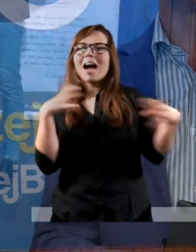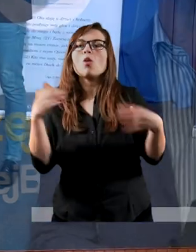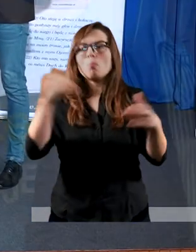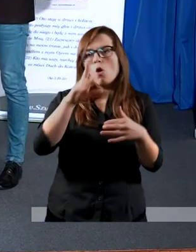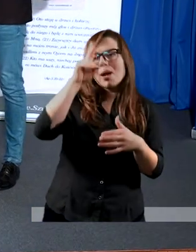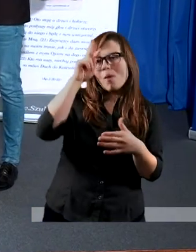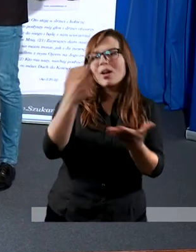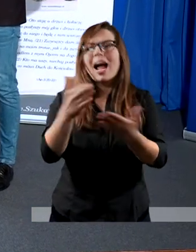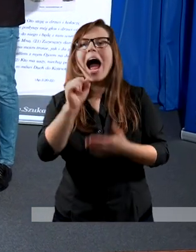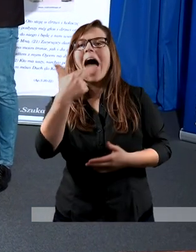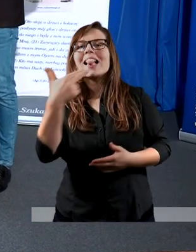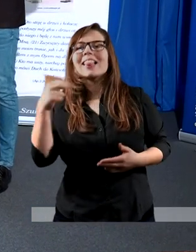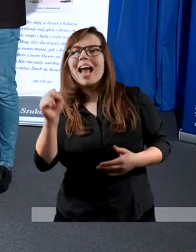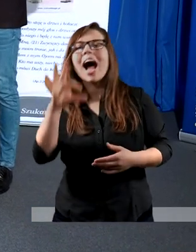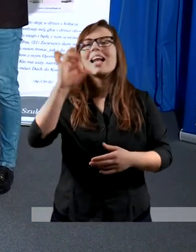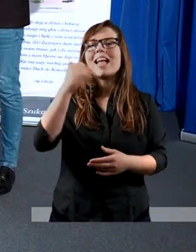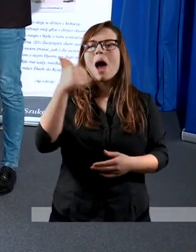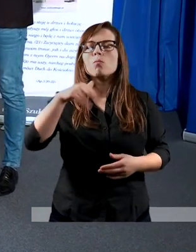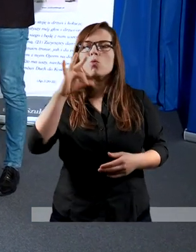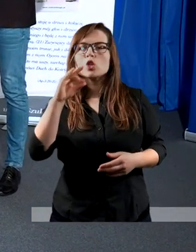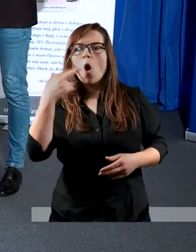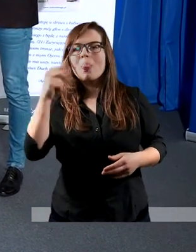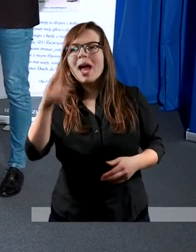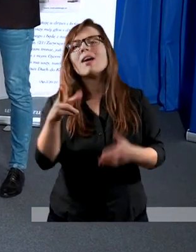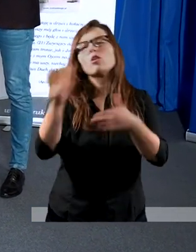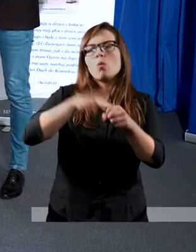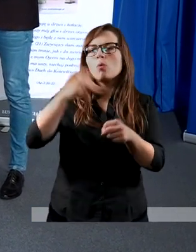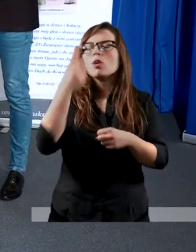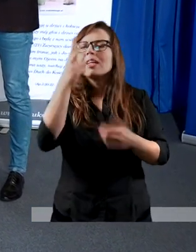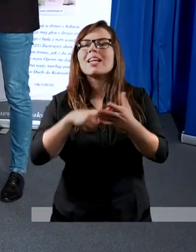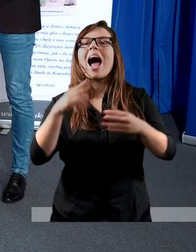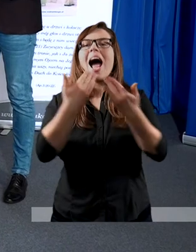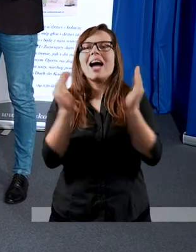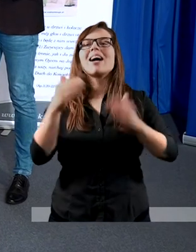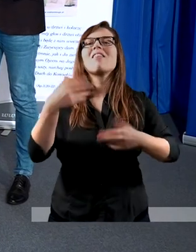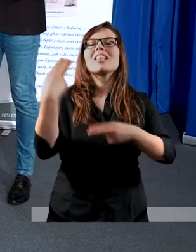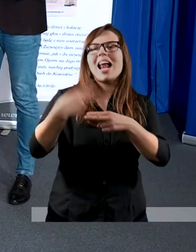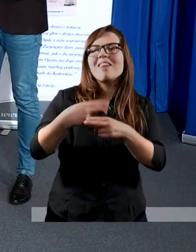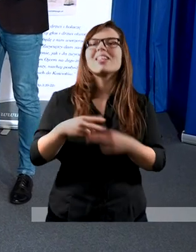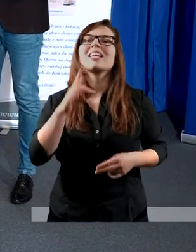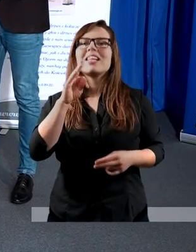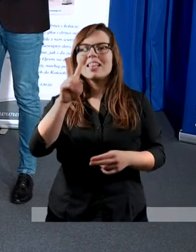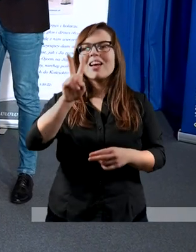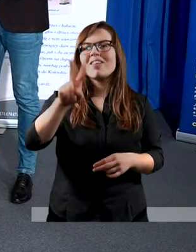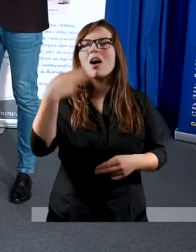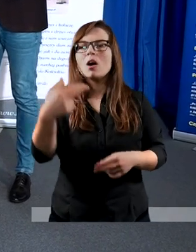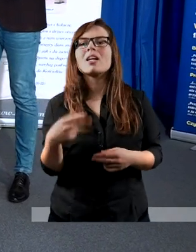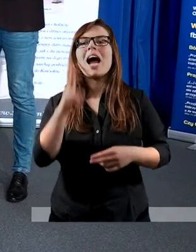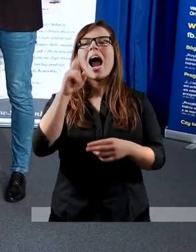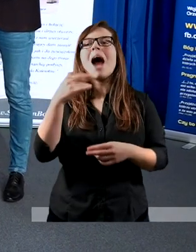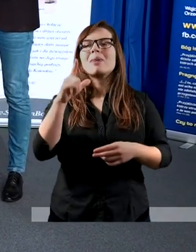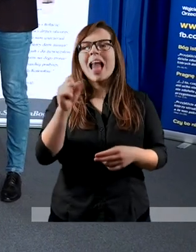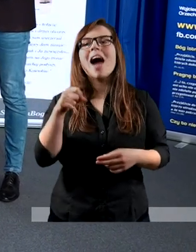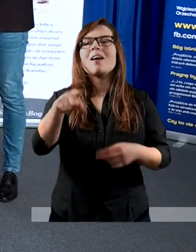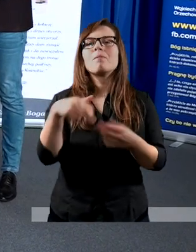może poznajecie, Anię Samusionek, którą można zobaczyć na ekranie polskiej telewizji, i Kamila, którego